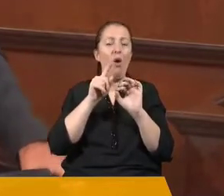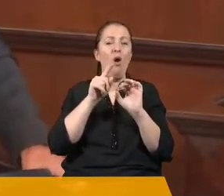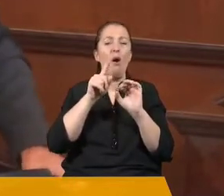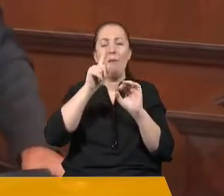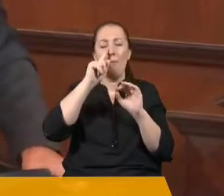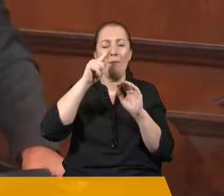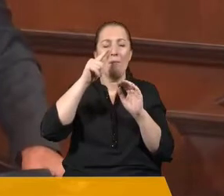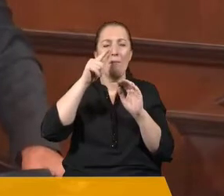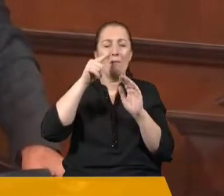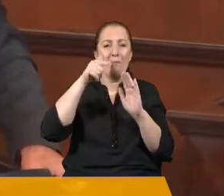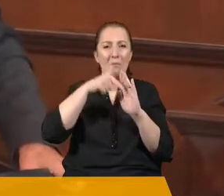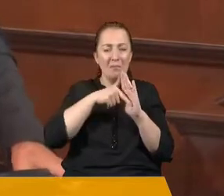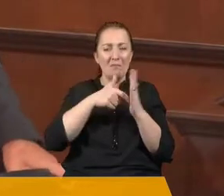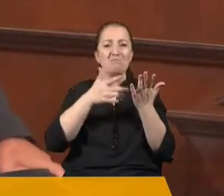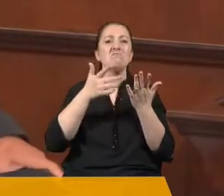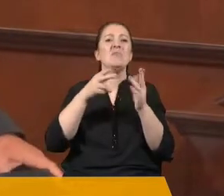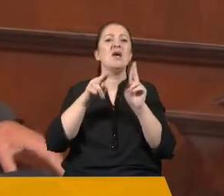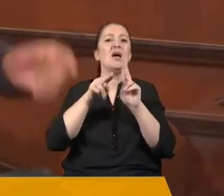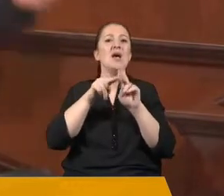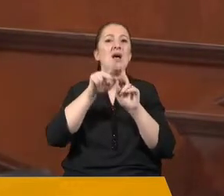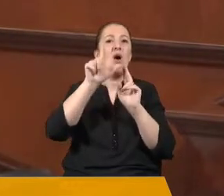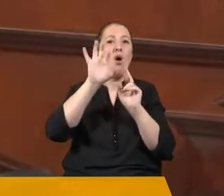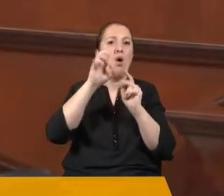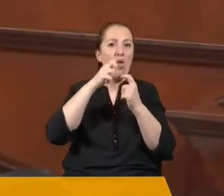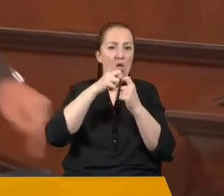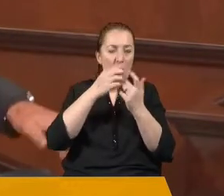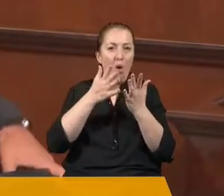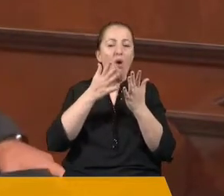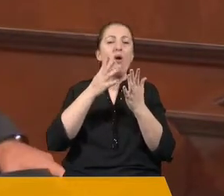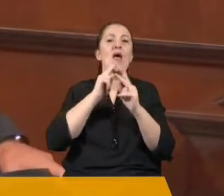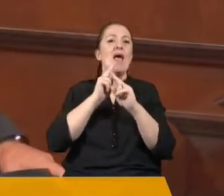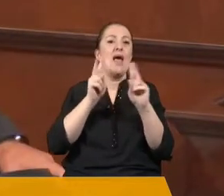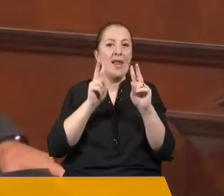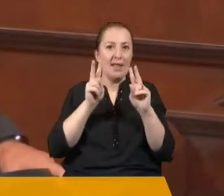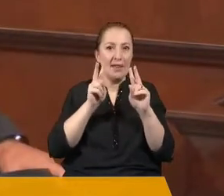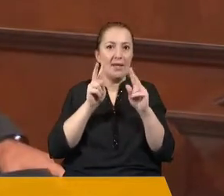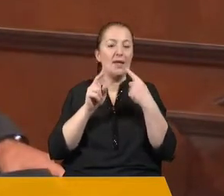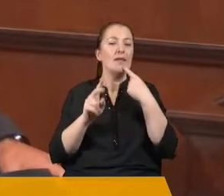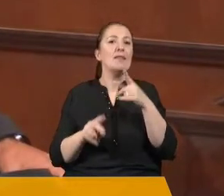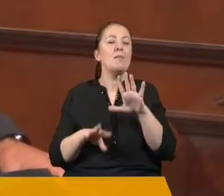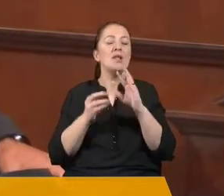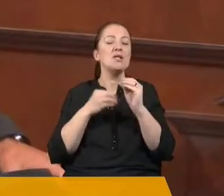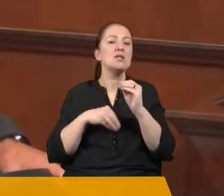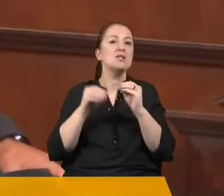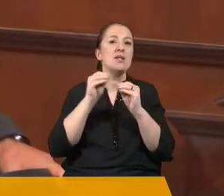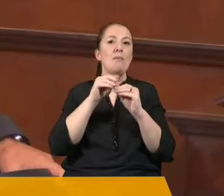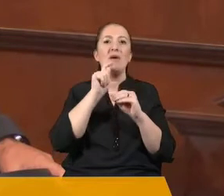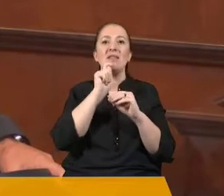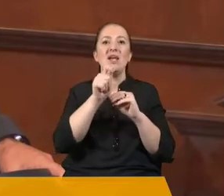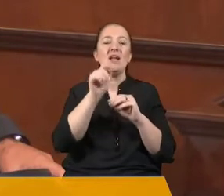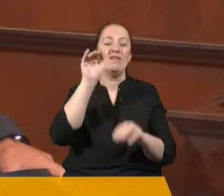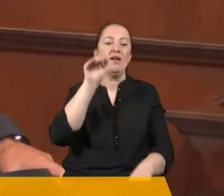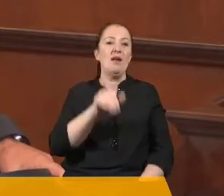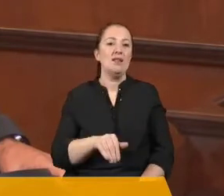klor, elektrik vesairelere daha sığınmadan önce yine zam teklifleriyle geldiniz.